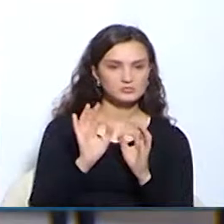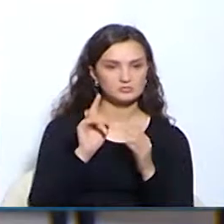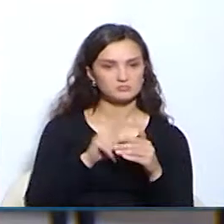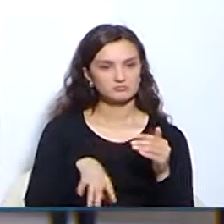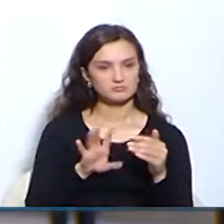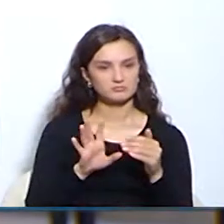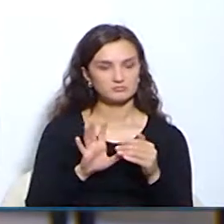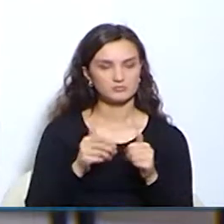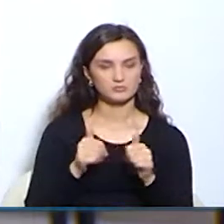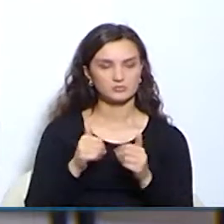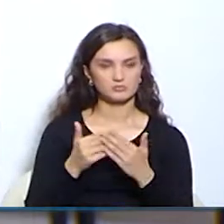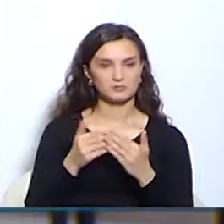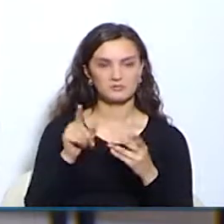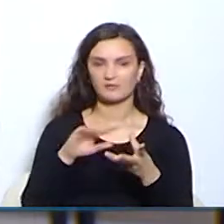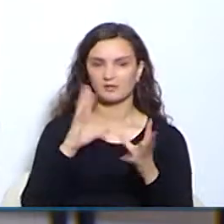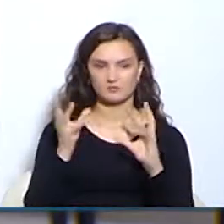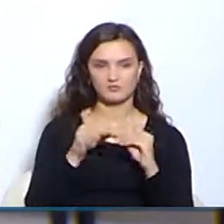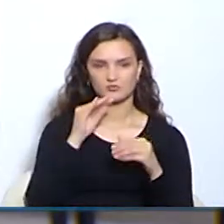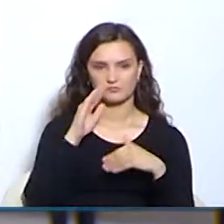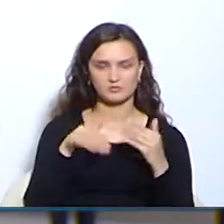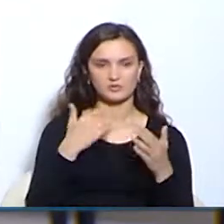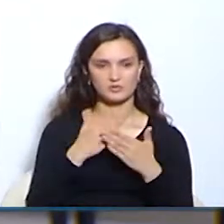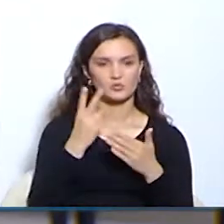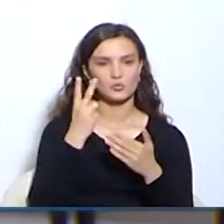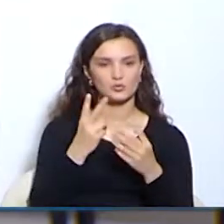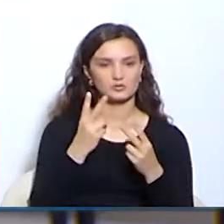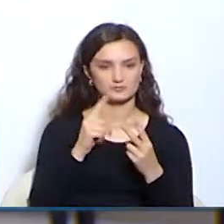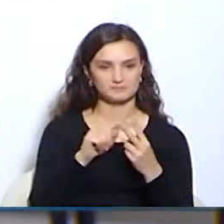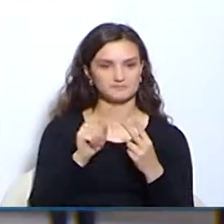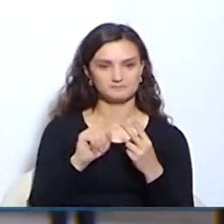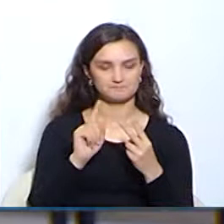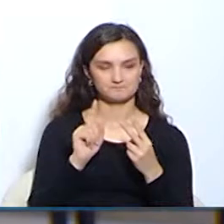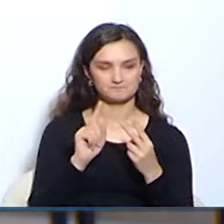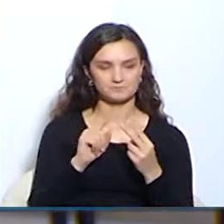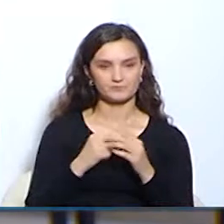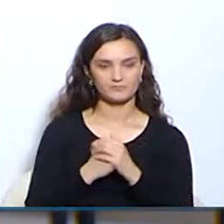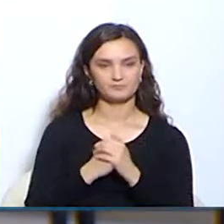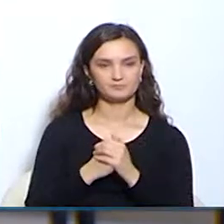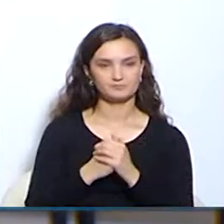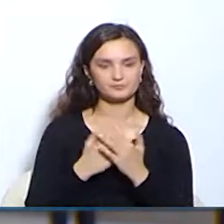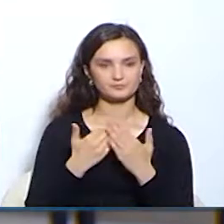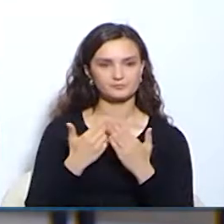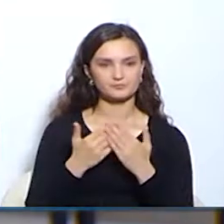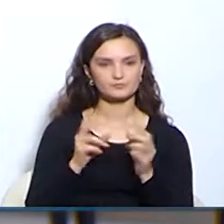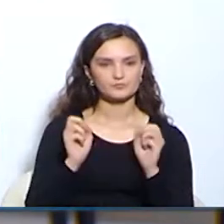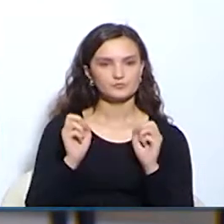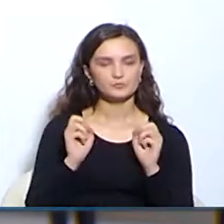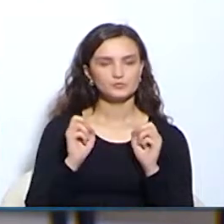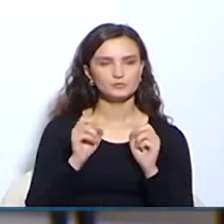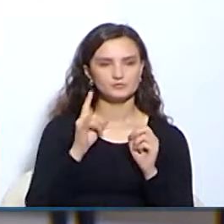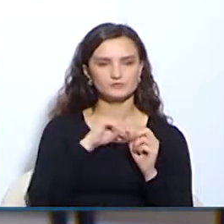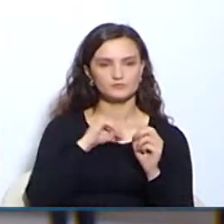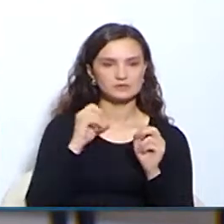და როგორც წესი ამ ყველაფერს აქვს შემდგომ ორი გამოსავალი. აი ჩვენ ვსაუბრეთ სანდო მიჯაჭულობაზე, ხო, აი უსაფრთხო მიჯაჭულობაზე,